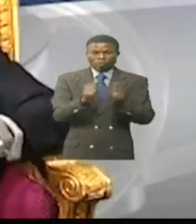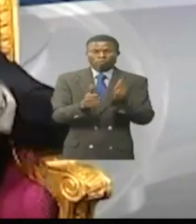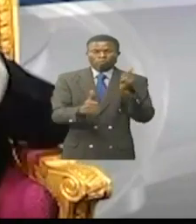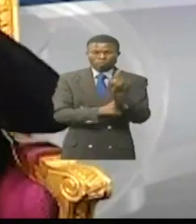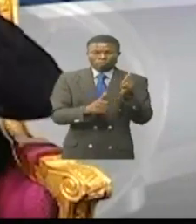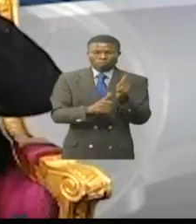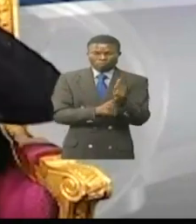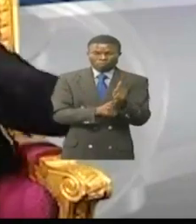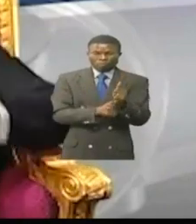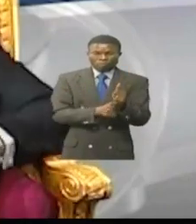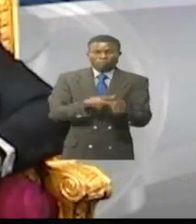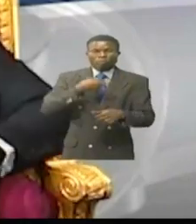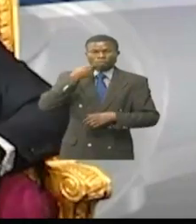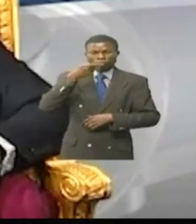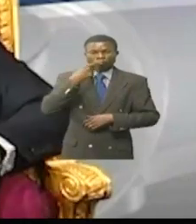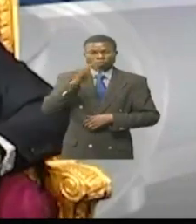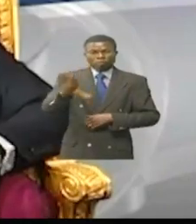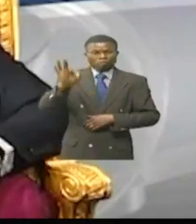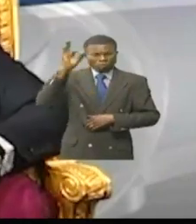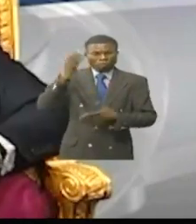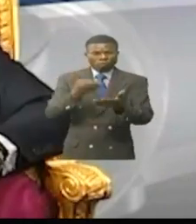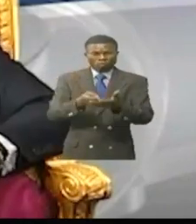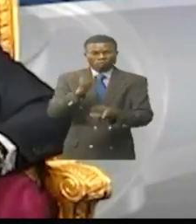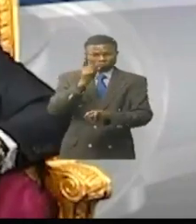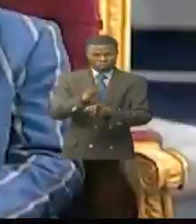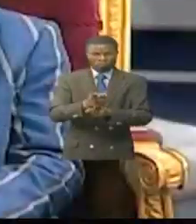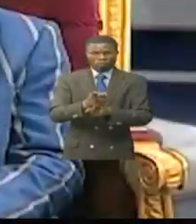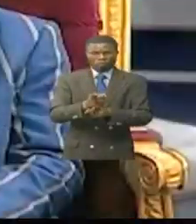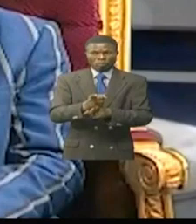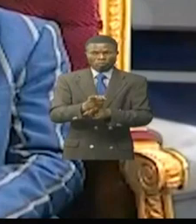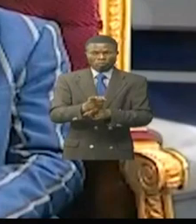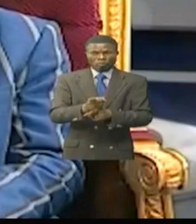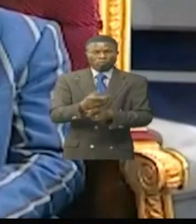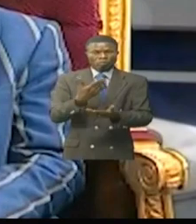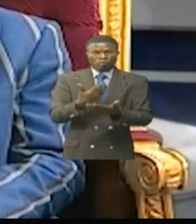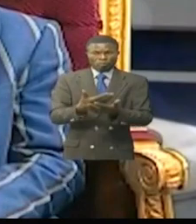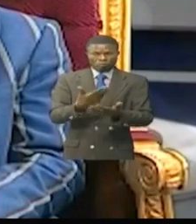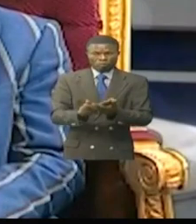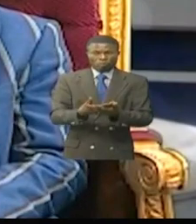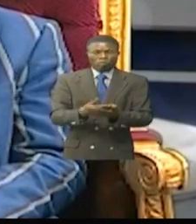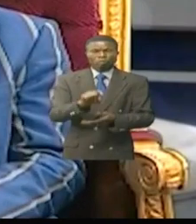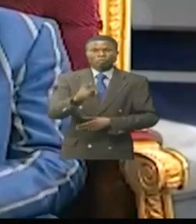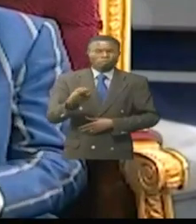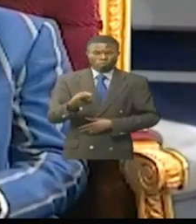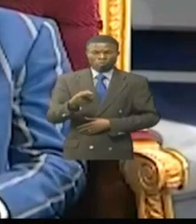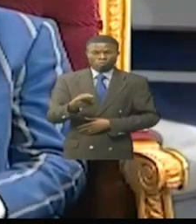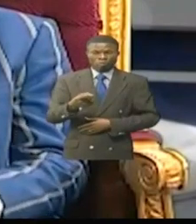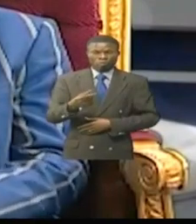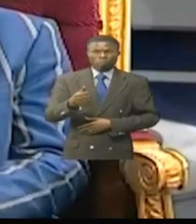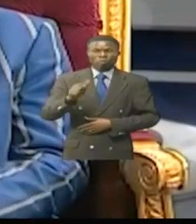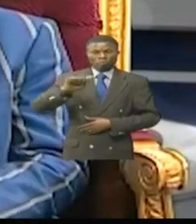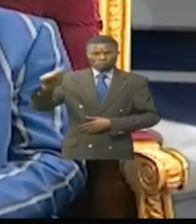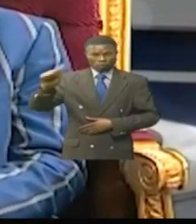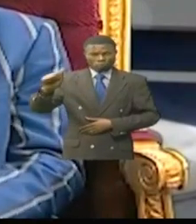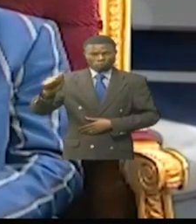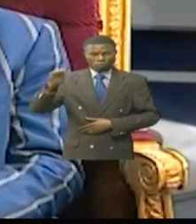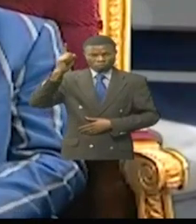justement, des gens, des orateurs qui ont été sélectionnés? Exact. Justement, rapidement, c'est qui? Bon, moi-même, je